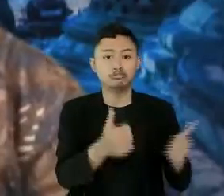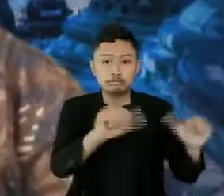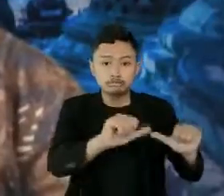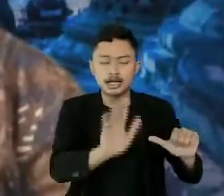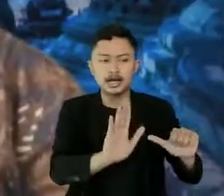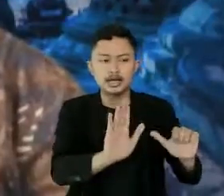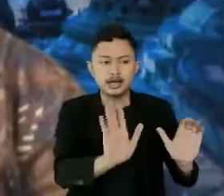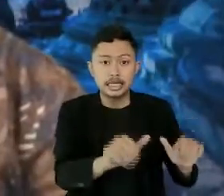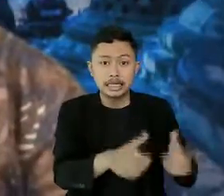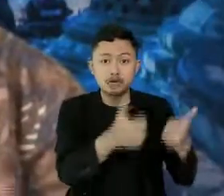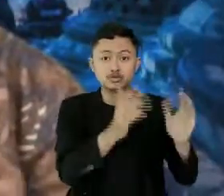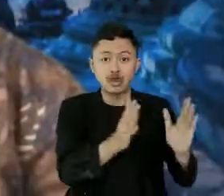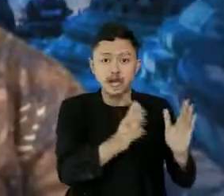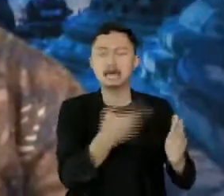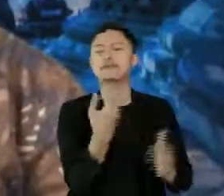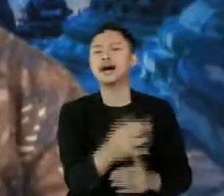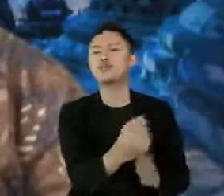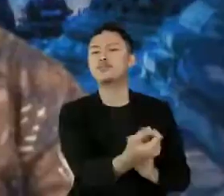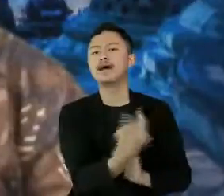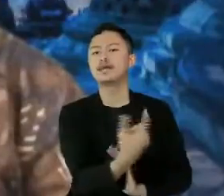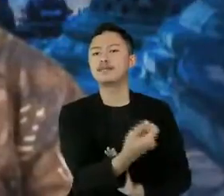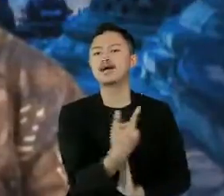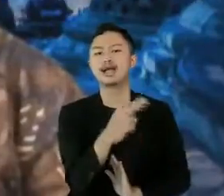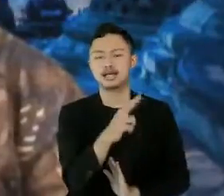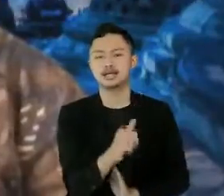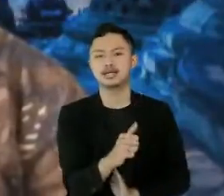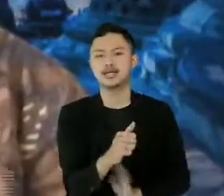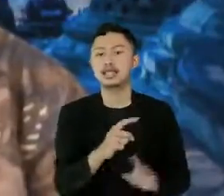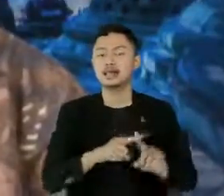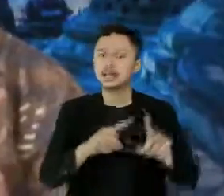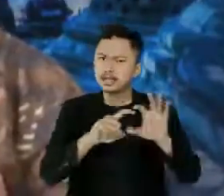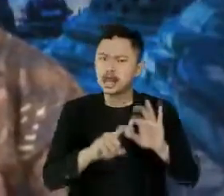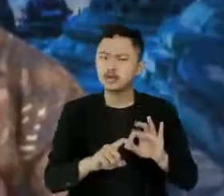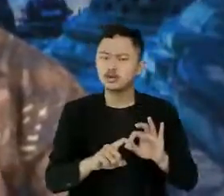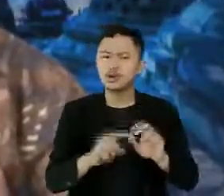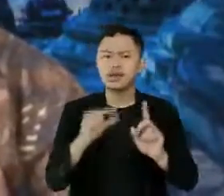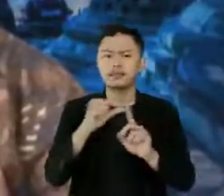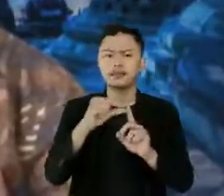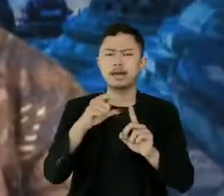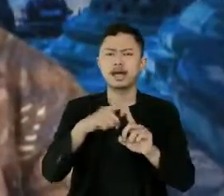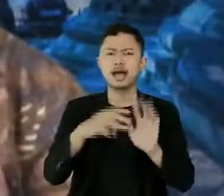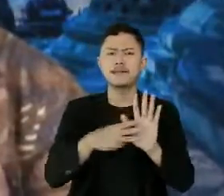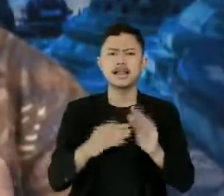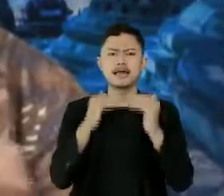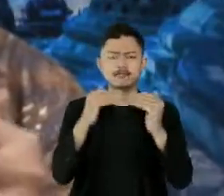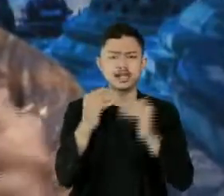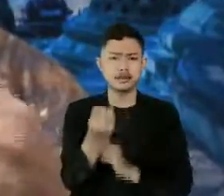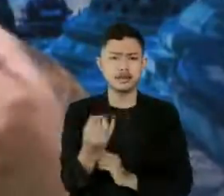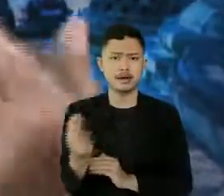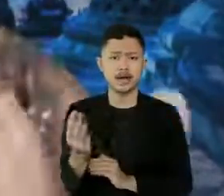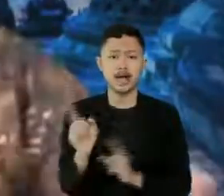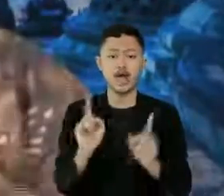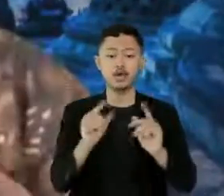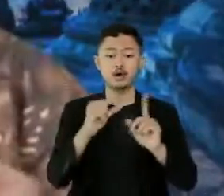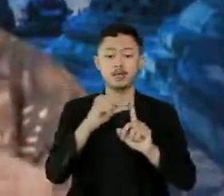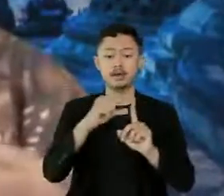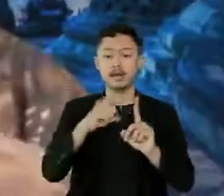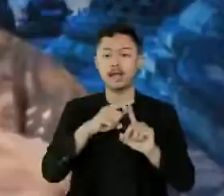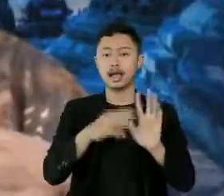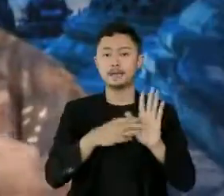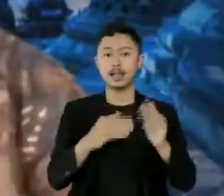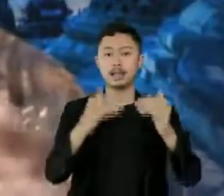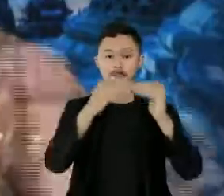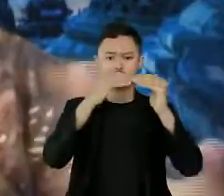untuk demand-nya sendiri, itu sangat tergantung dari level PPKM-nya. Begitu level PPKM itu turun, nah, dan juga memang juga